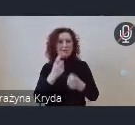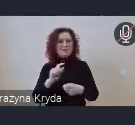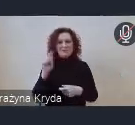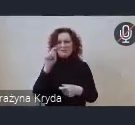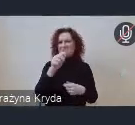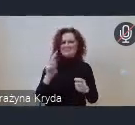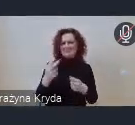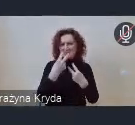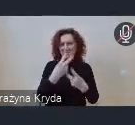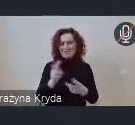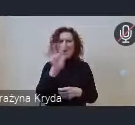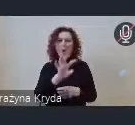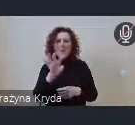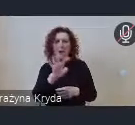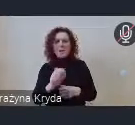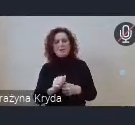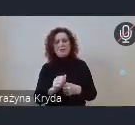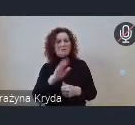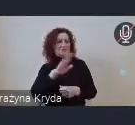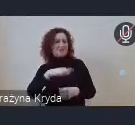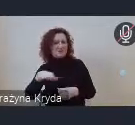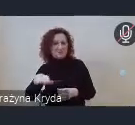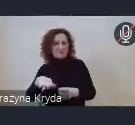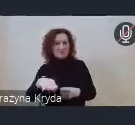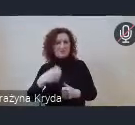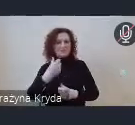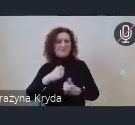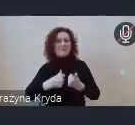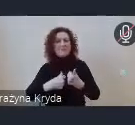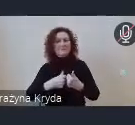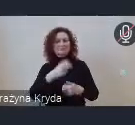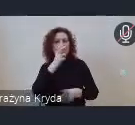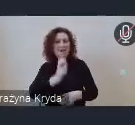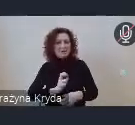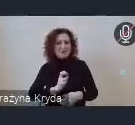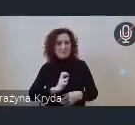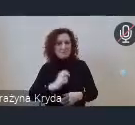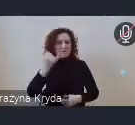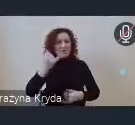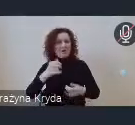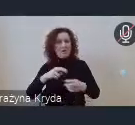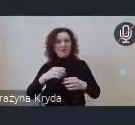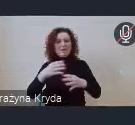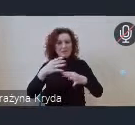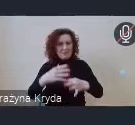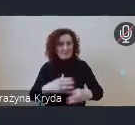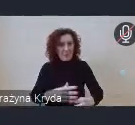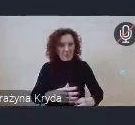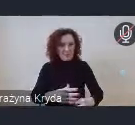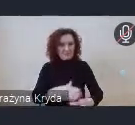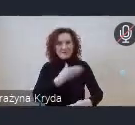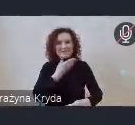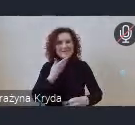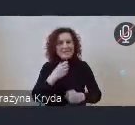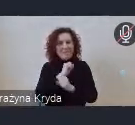wnuka na syna na córkę zejście po schodach które nie mają czegoś czego bym się mógł przytrzymać No